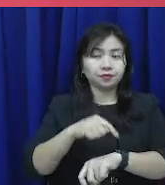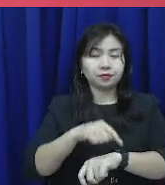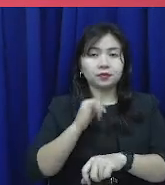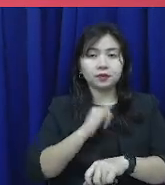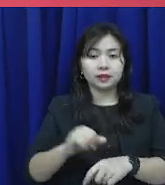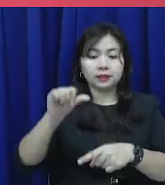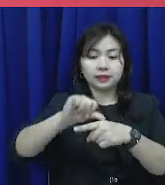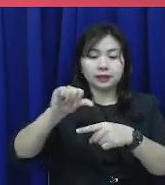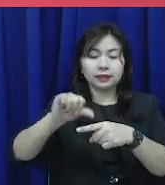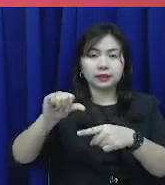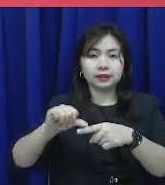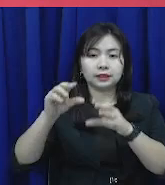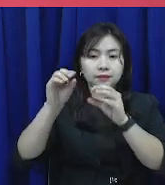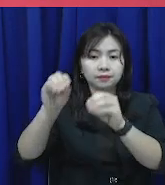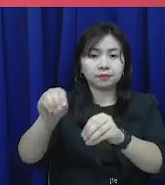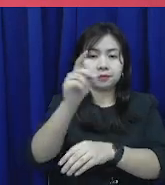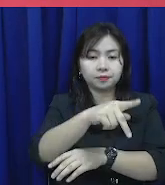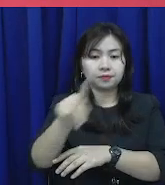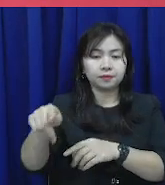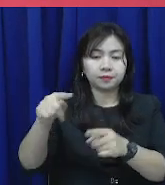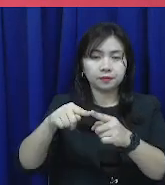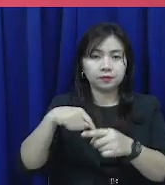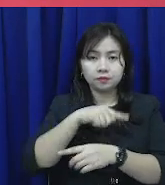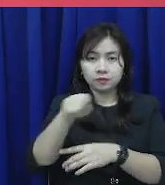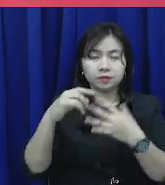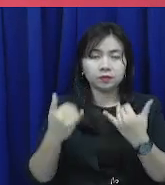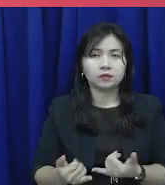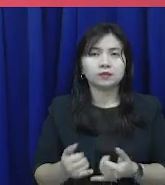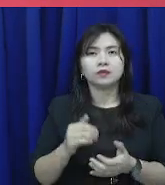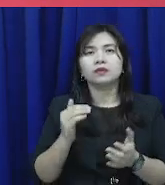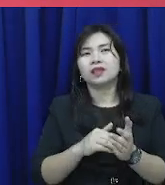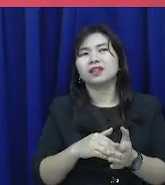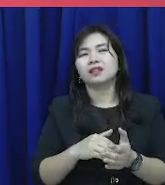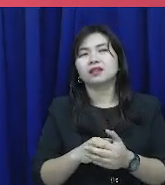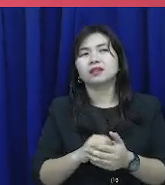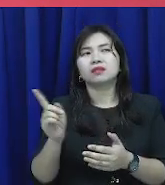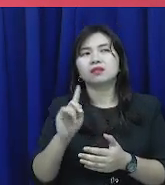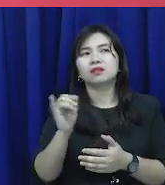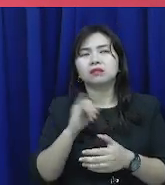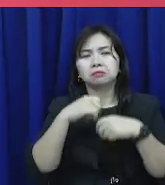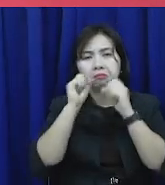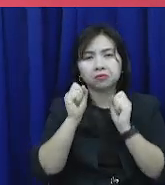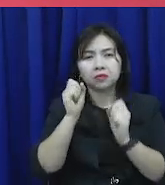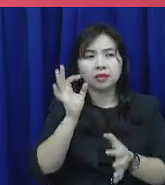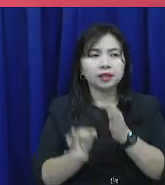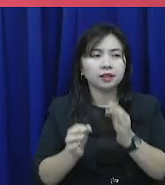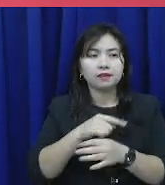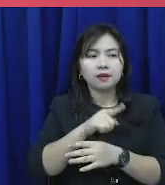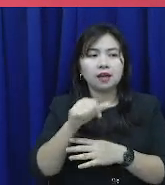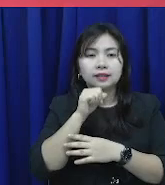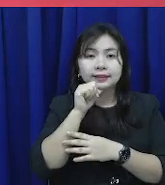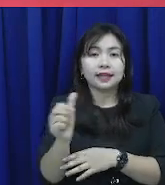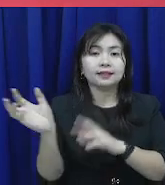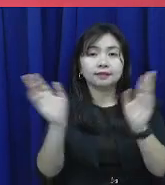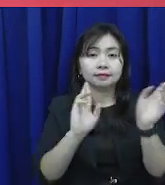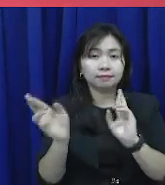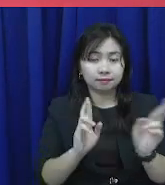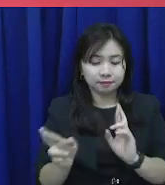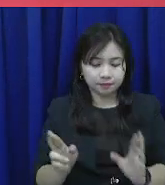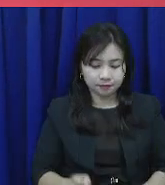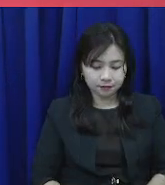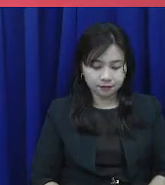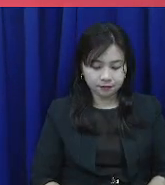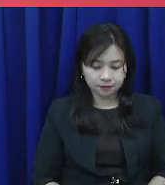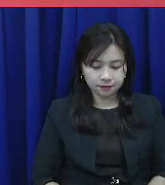sown to us ang nakakalungkot nito babalik po tayo if we are not ready na itinanim sa atin ang salita ng